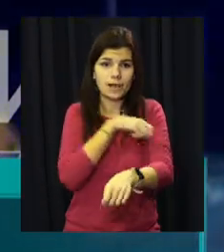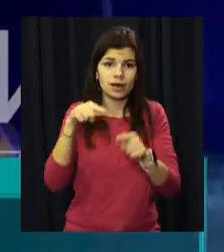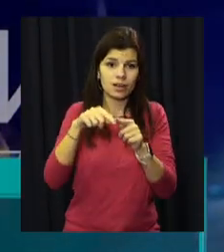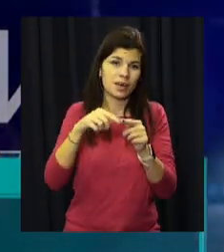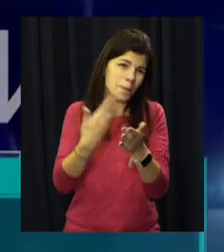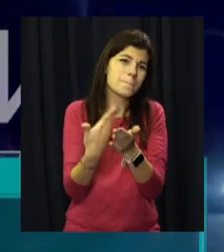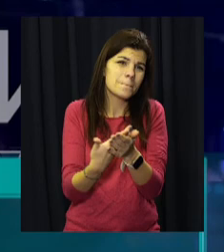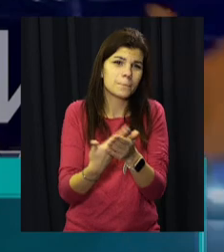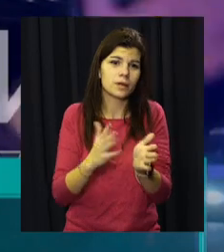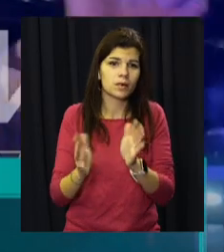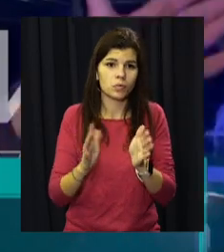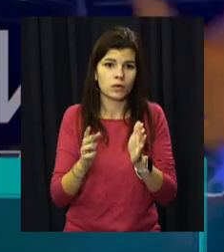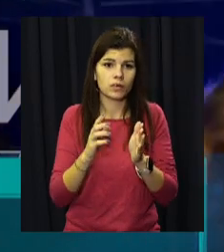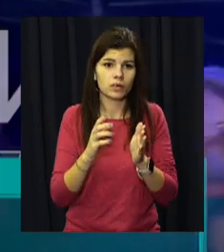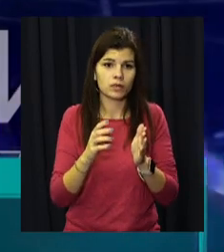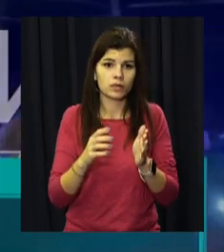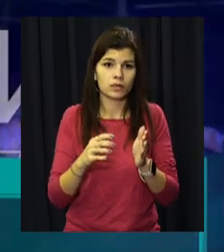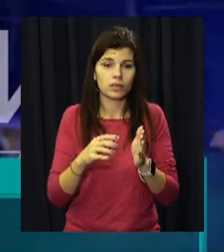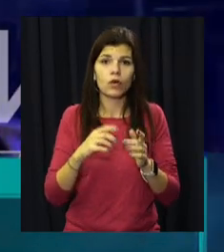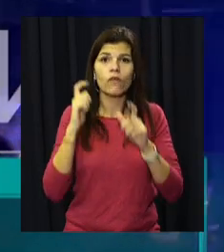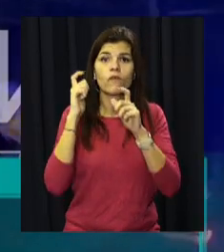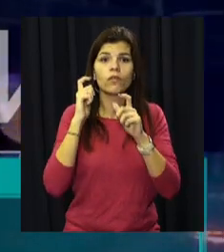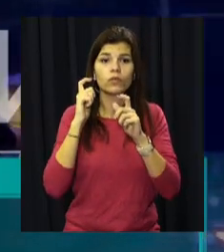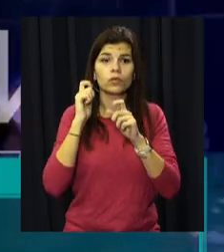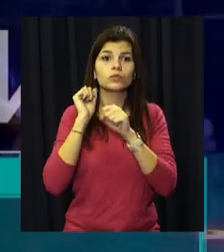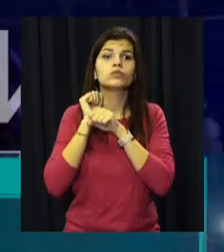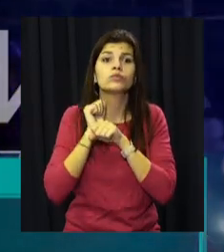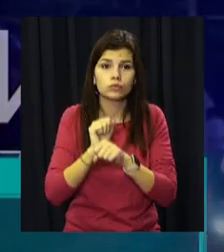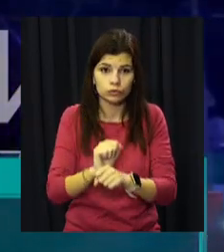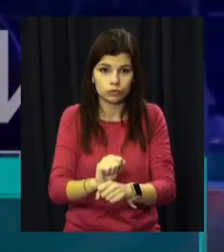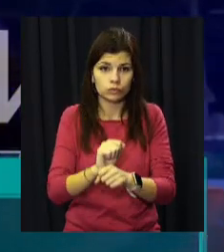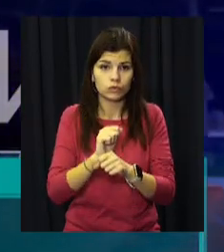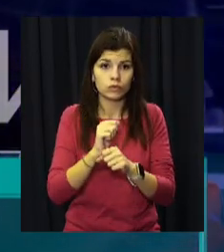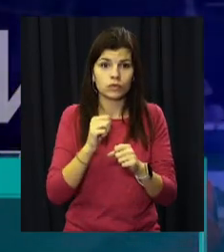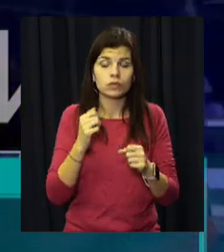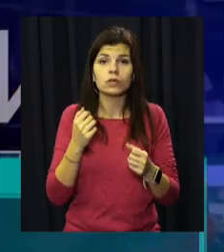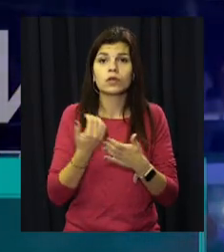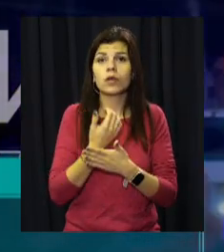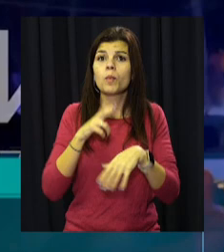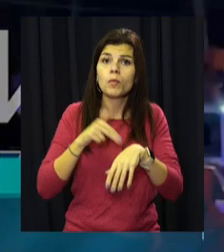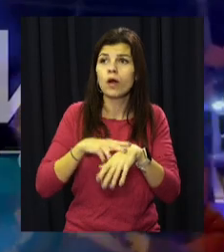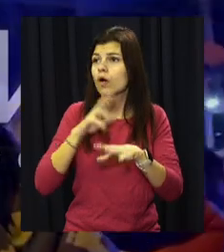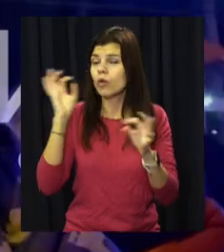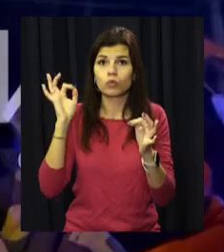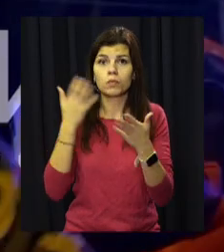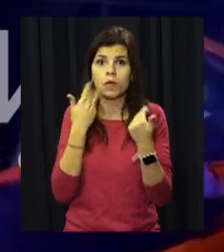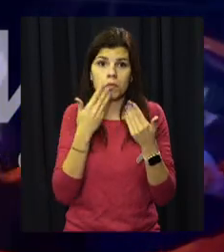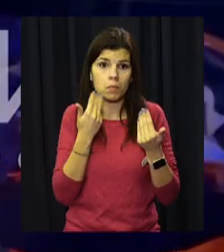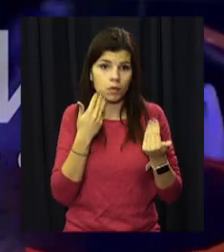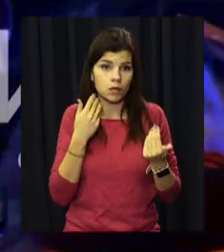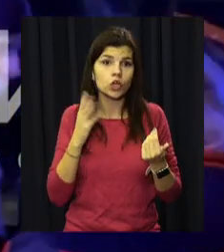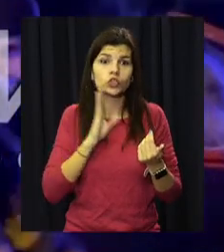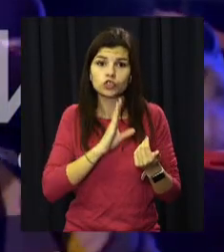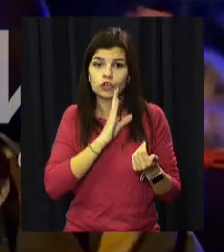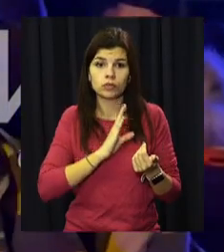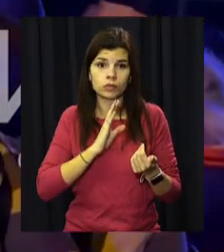Ну примерно. Фура резко остановилась. Никого еще не было, ни скоро, ни милиции, никого не было. Подошел